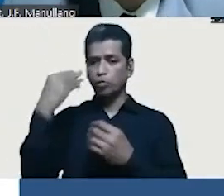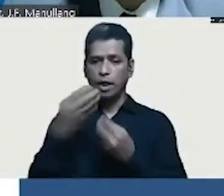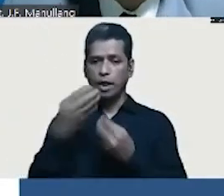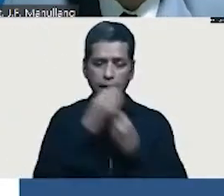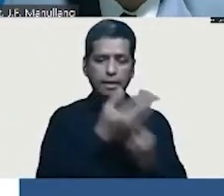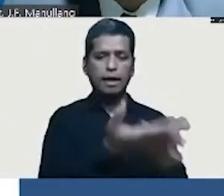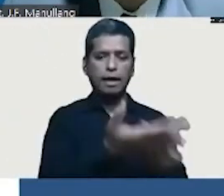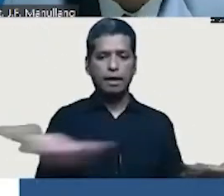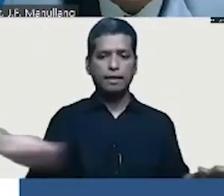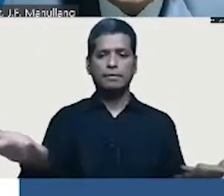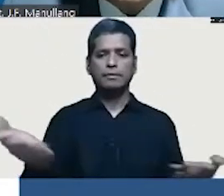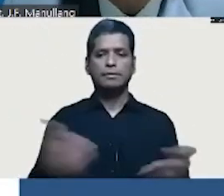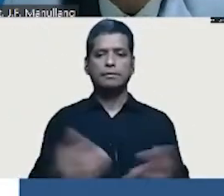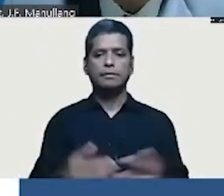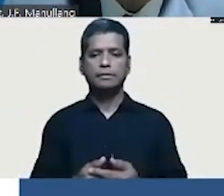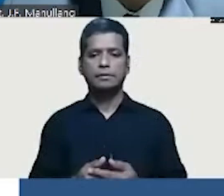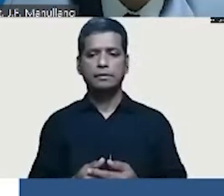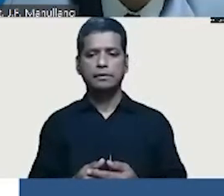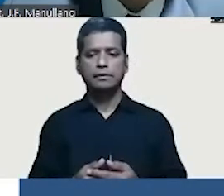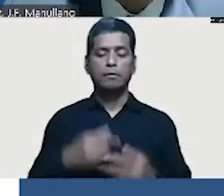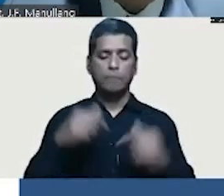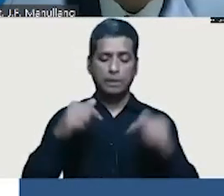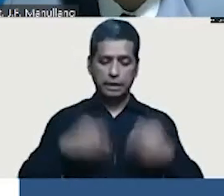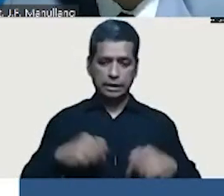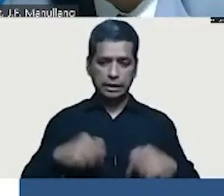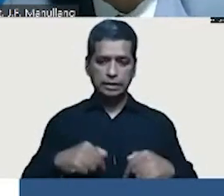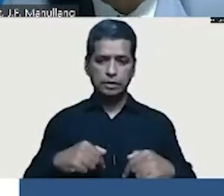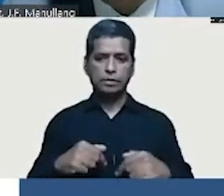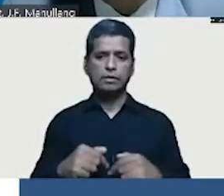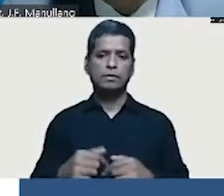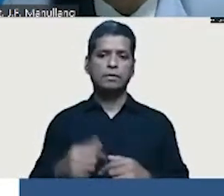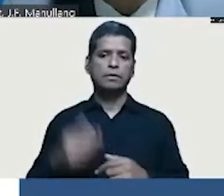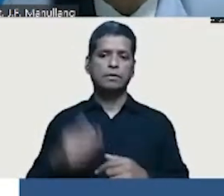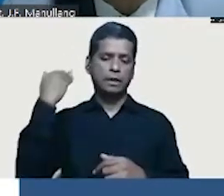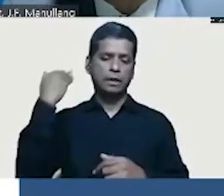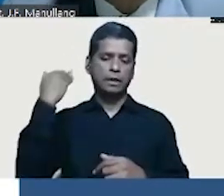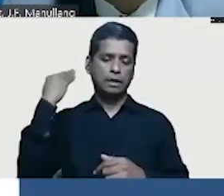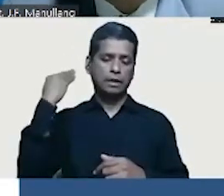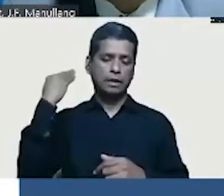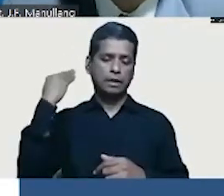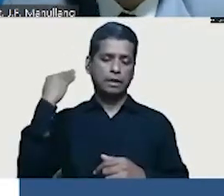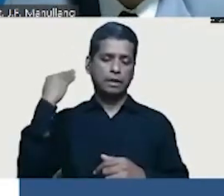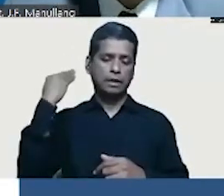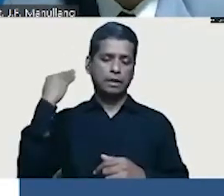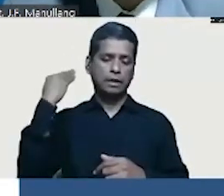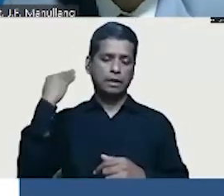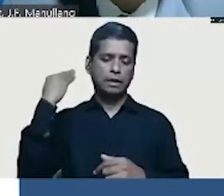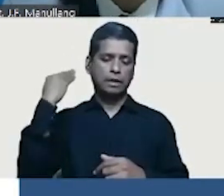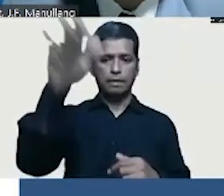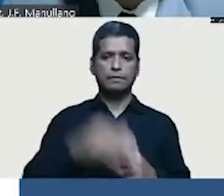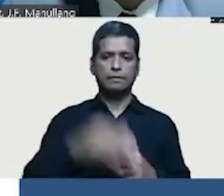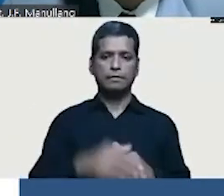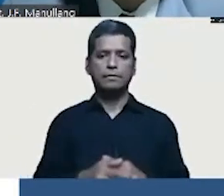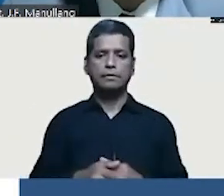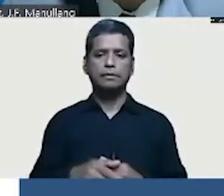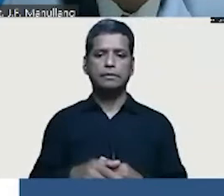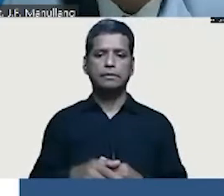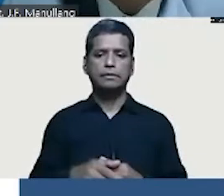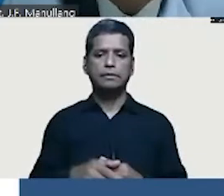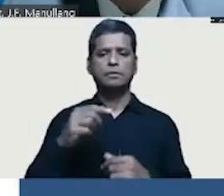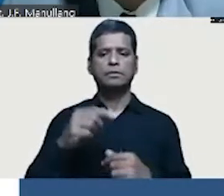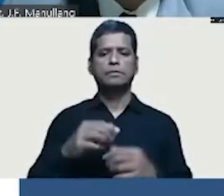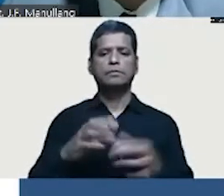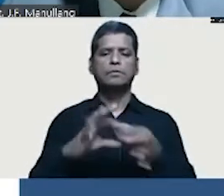baik menyangkut masa kini masa lalu dan masa mendatang tujuannya semua itu berkaitan dengan